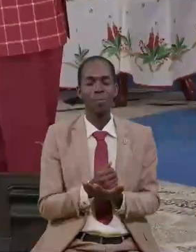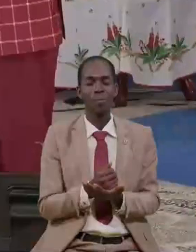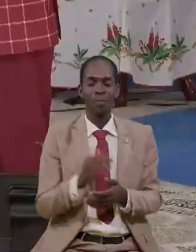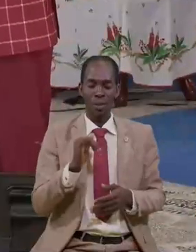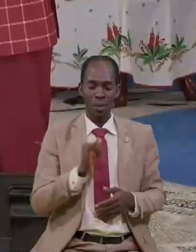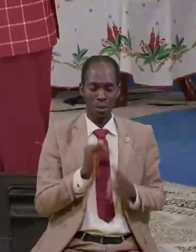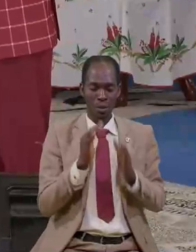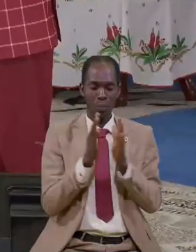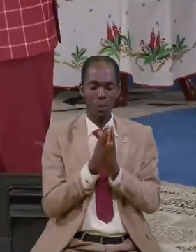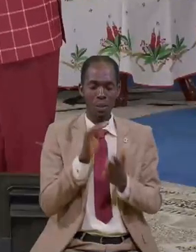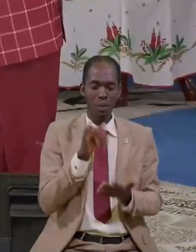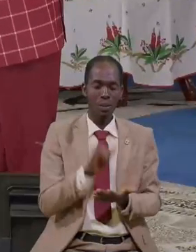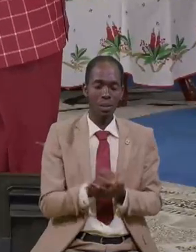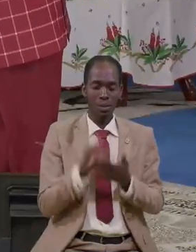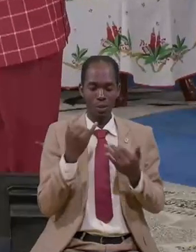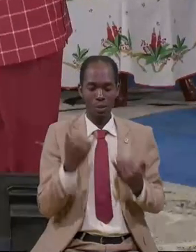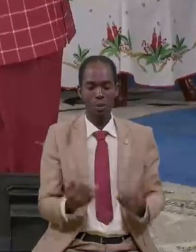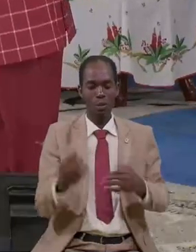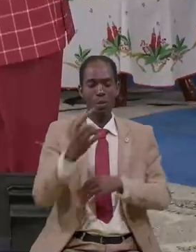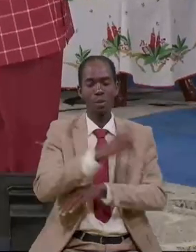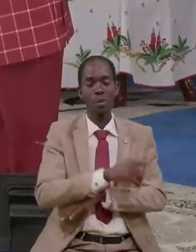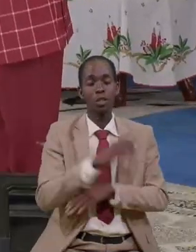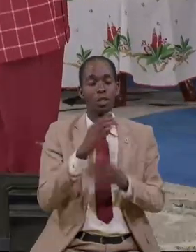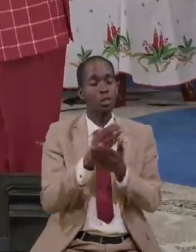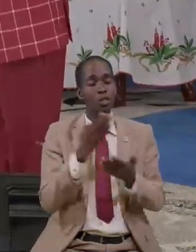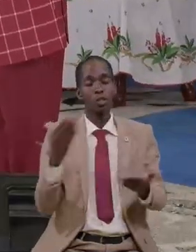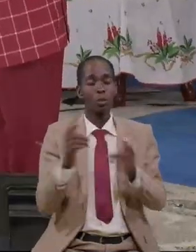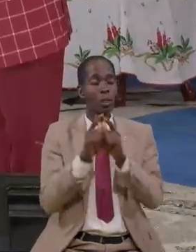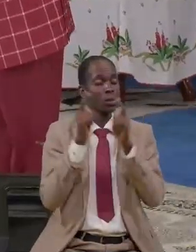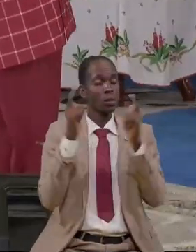prie qu'aujourd'hui, quelque chose de grand,